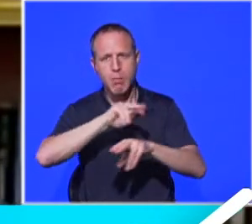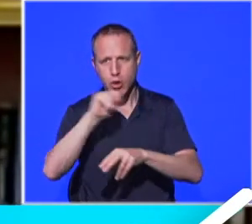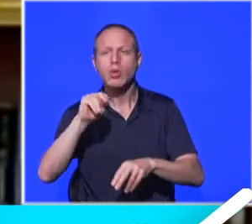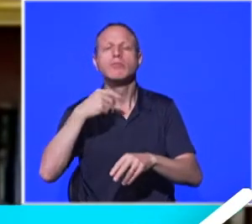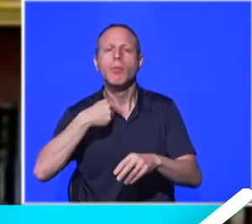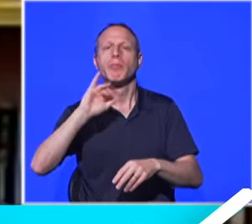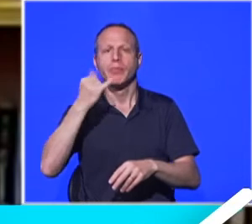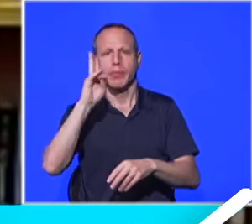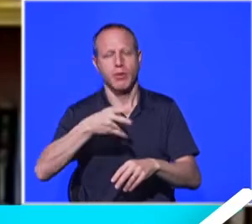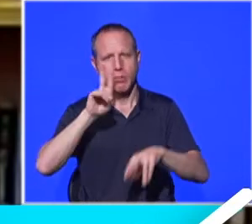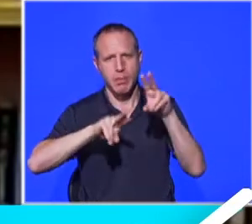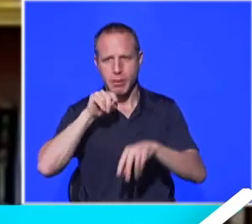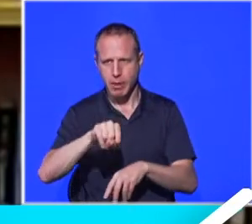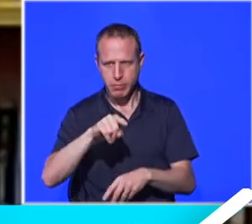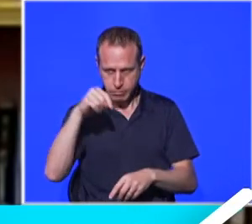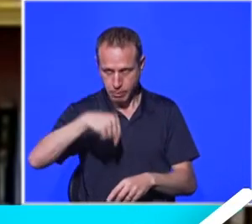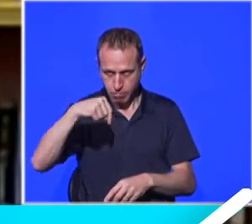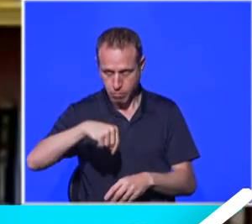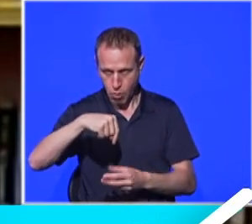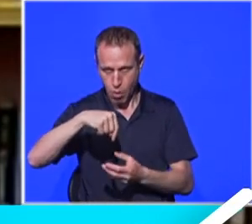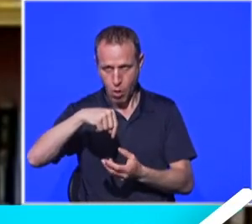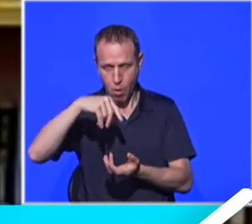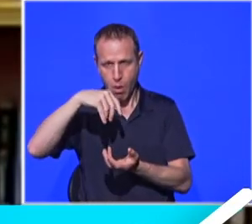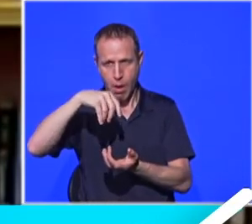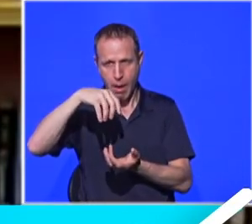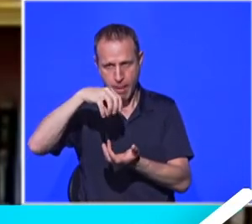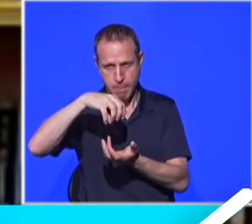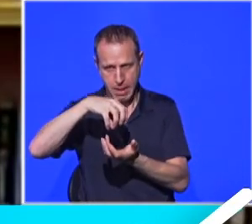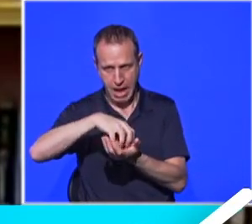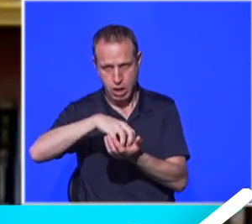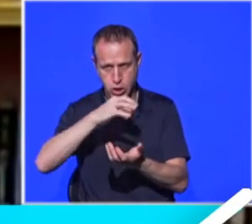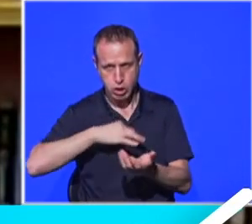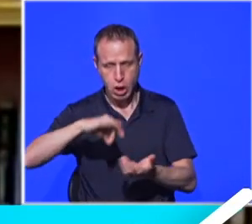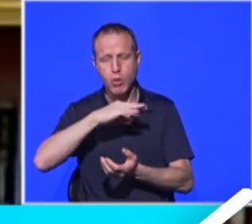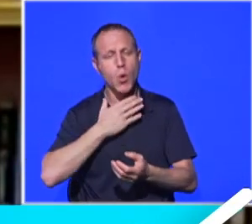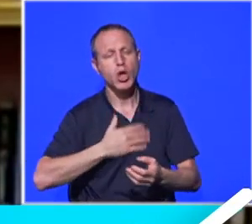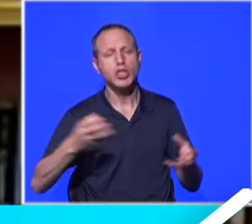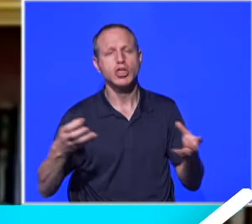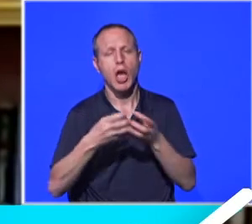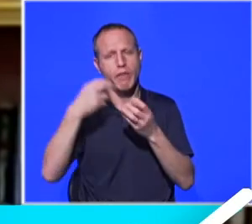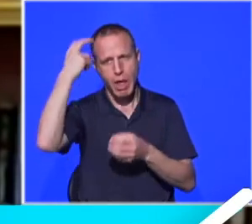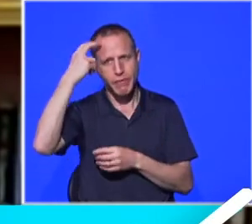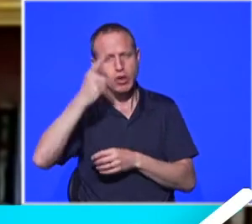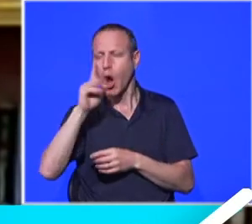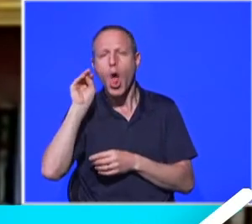בהם, וכאן לפחות המרכז שלנו רוצה שהחברה הערבית לא תשים את